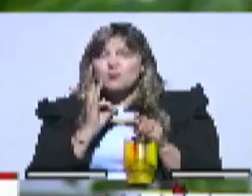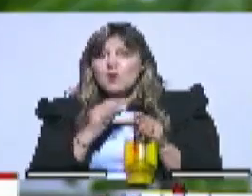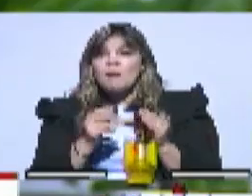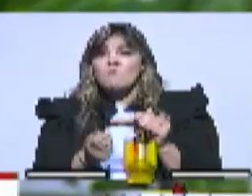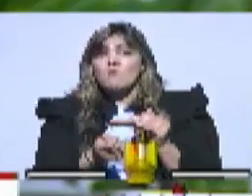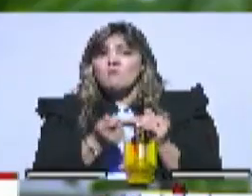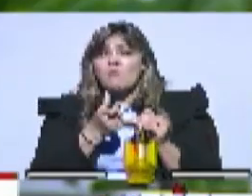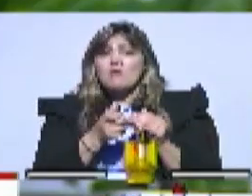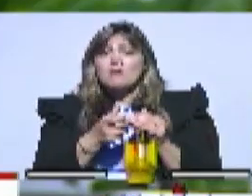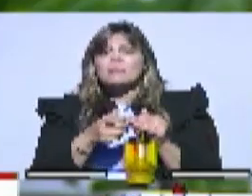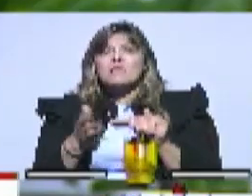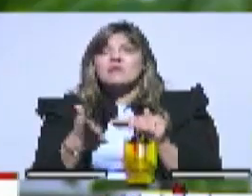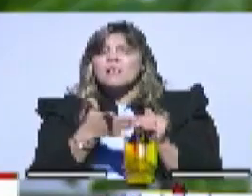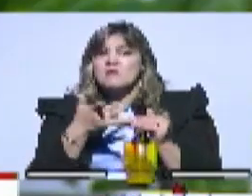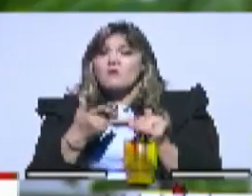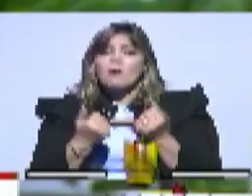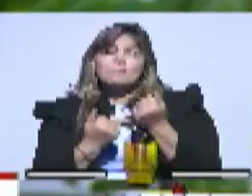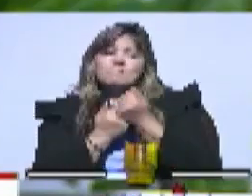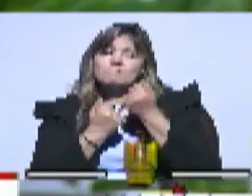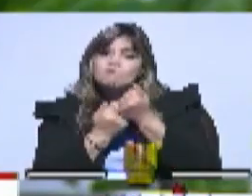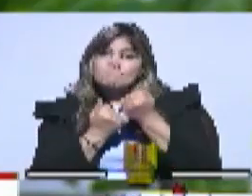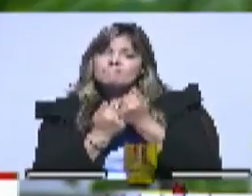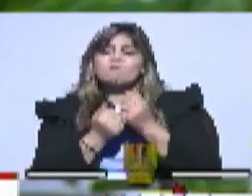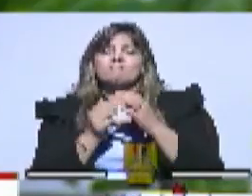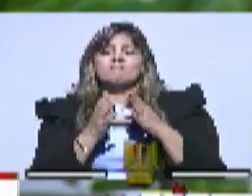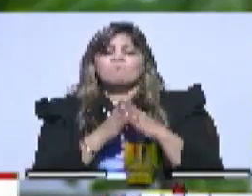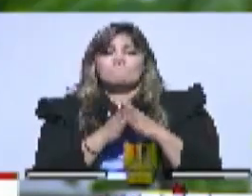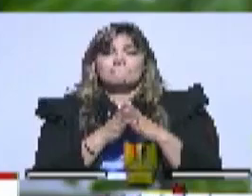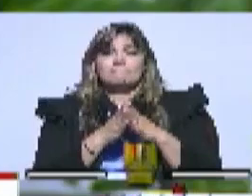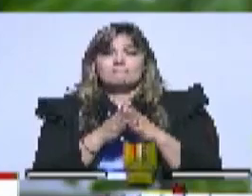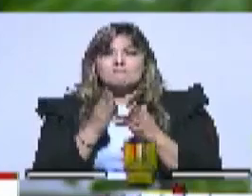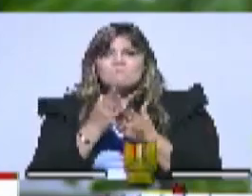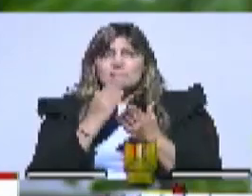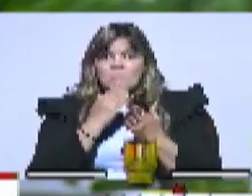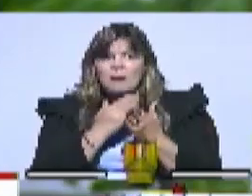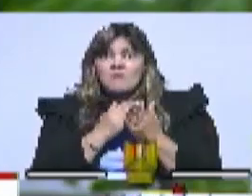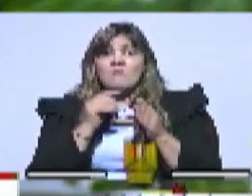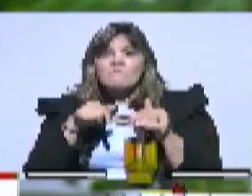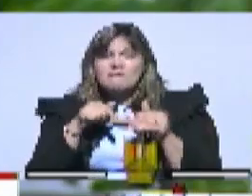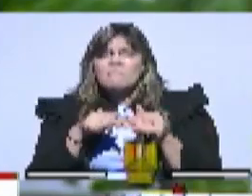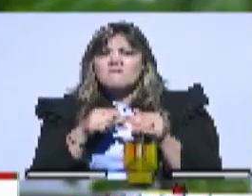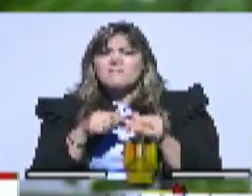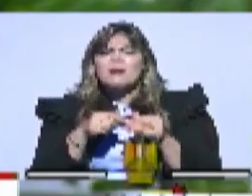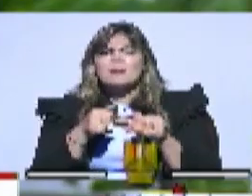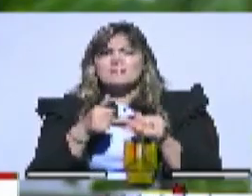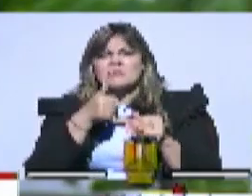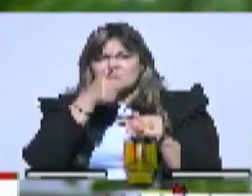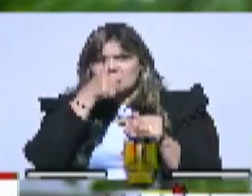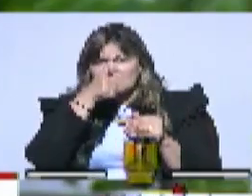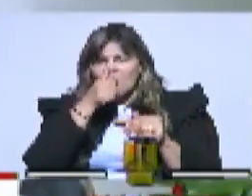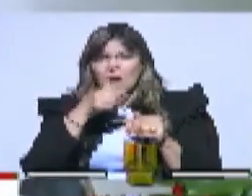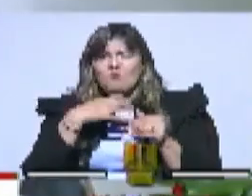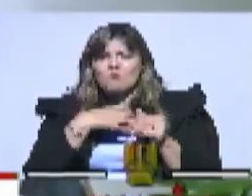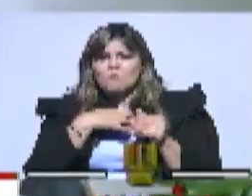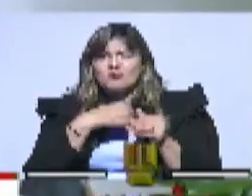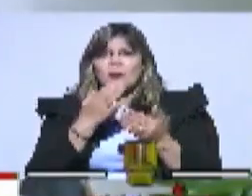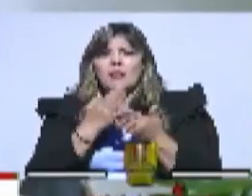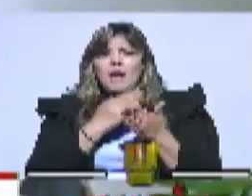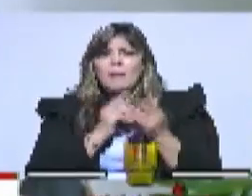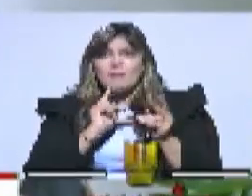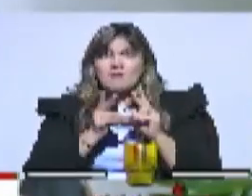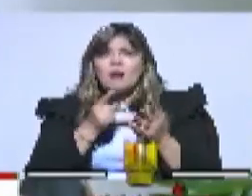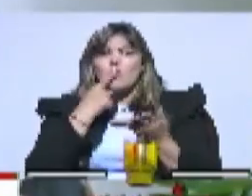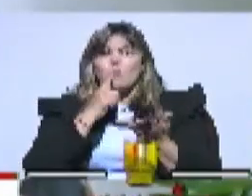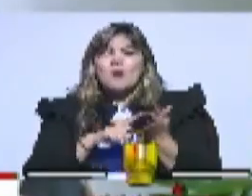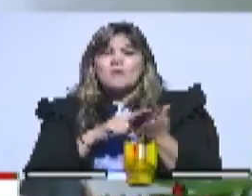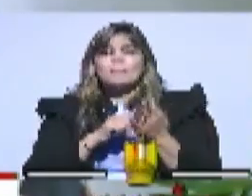أن التآخي والتآزر في الملمات قبل المسرات واجب عليها طبعا. طيب أستاذ صبري،